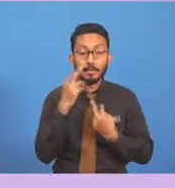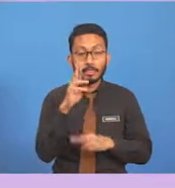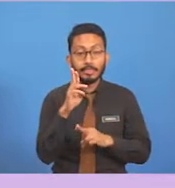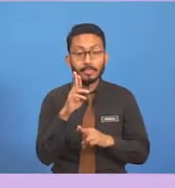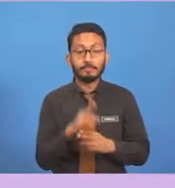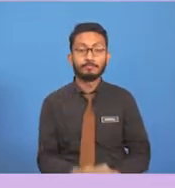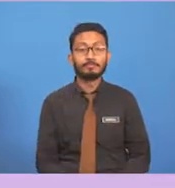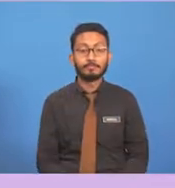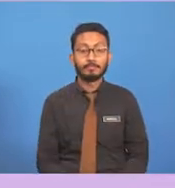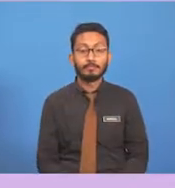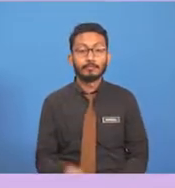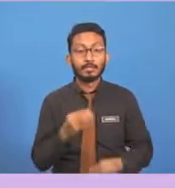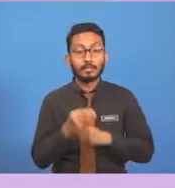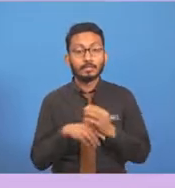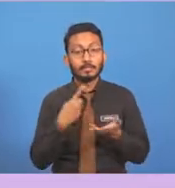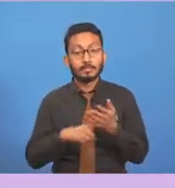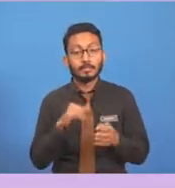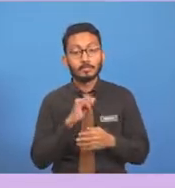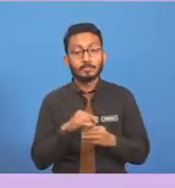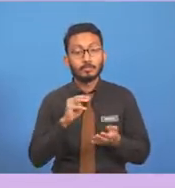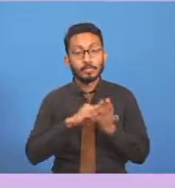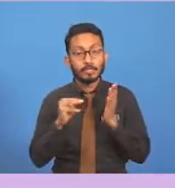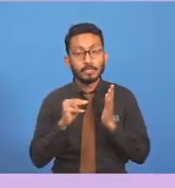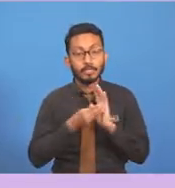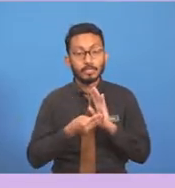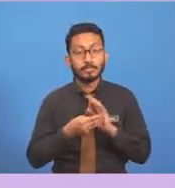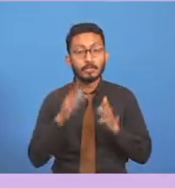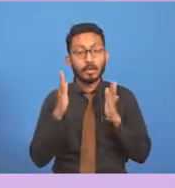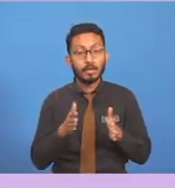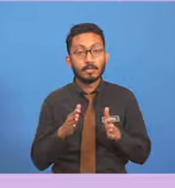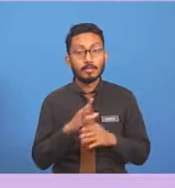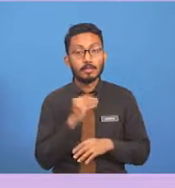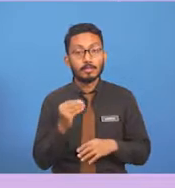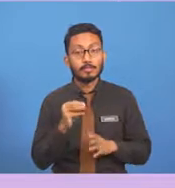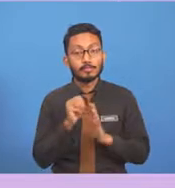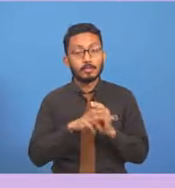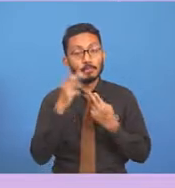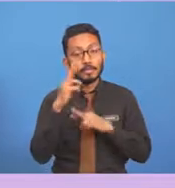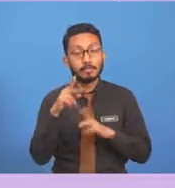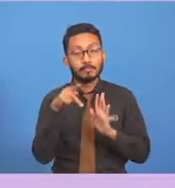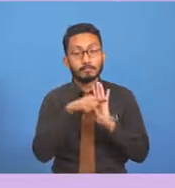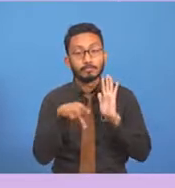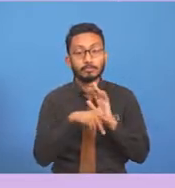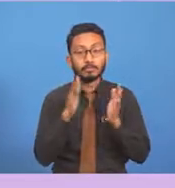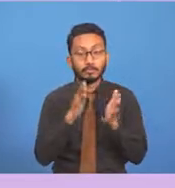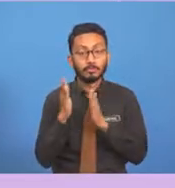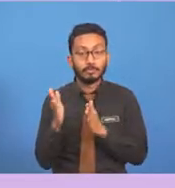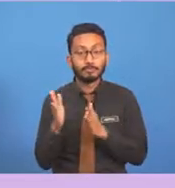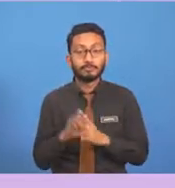Menghargai dan memuliakan seseorang serta menghormati peraturan institusi